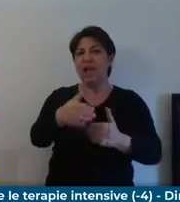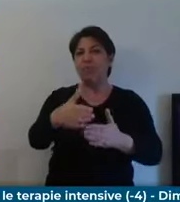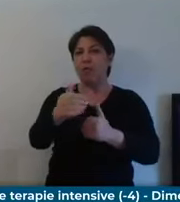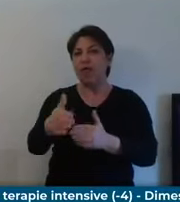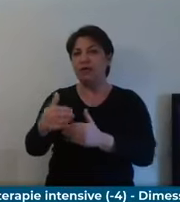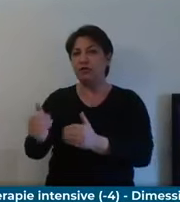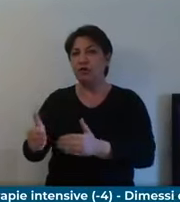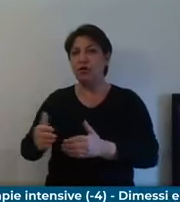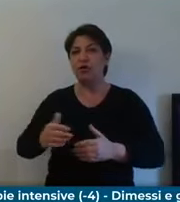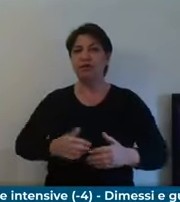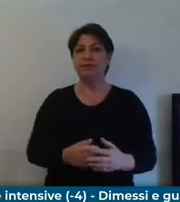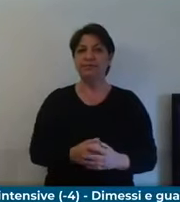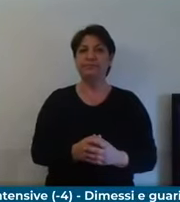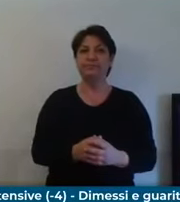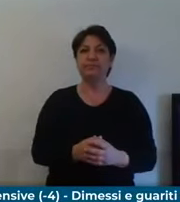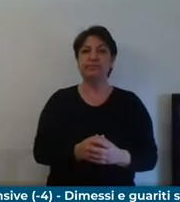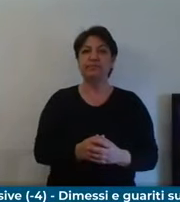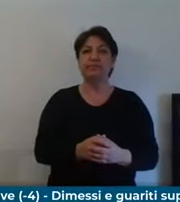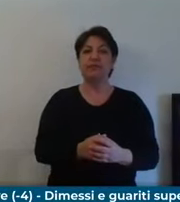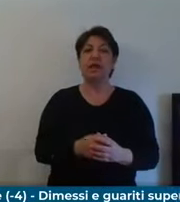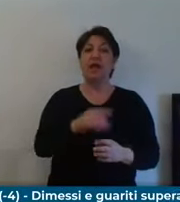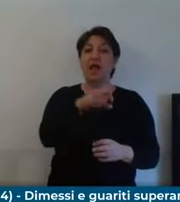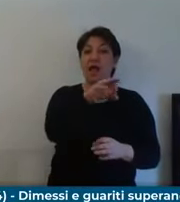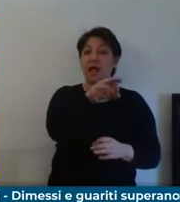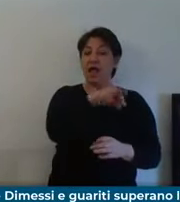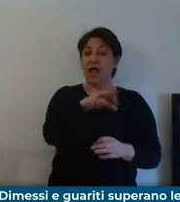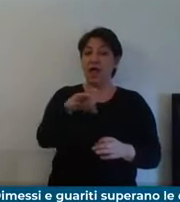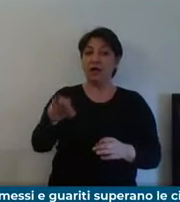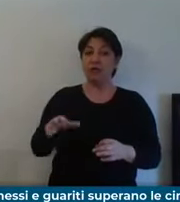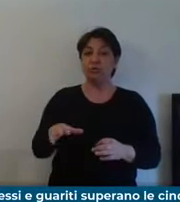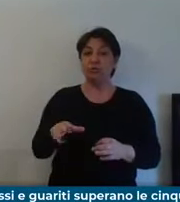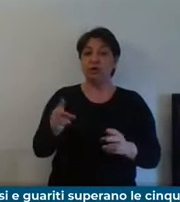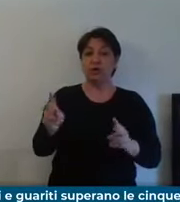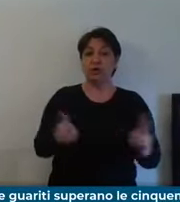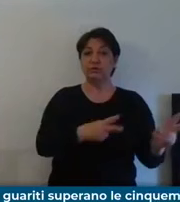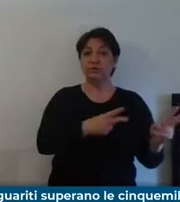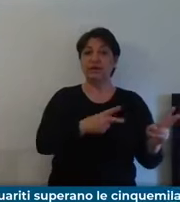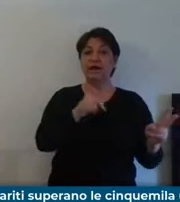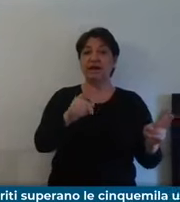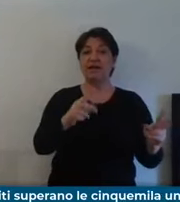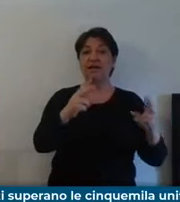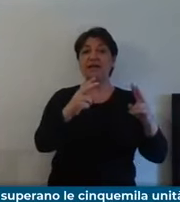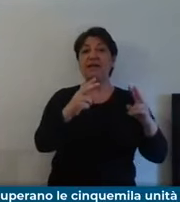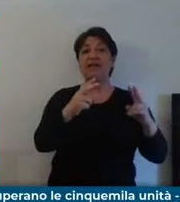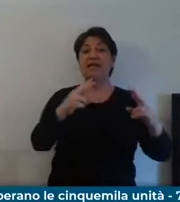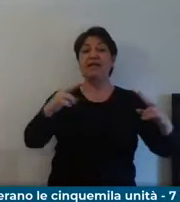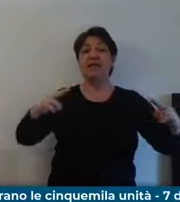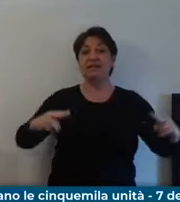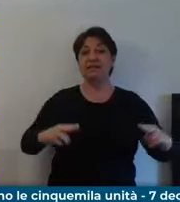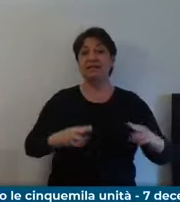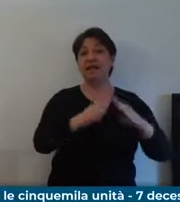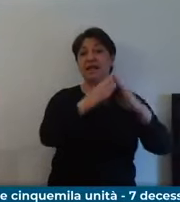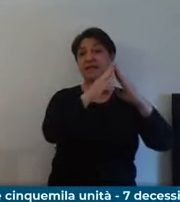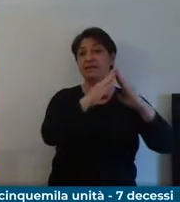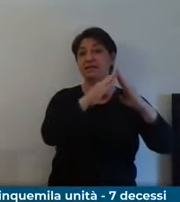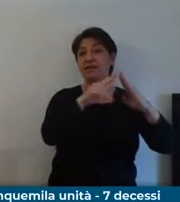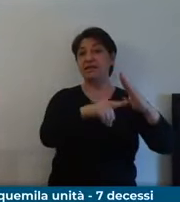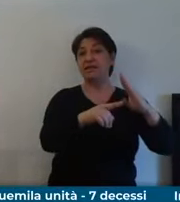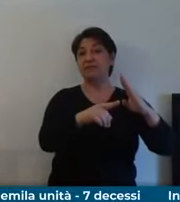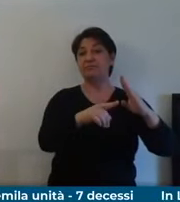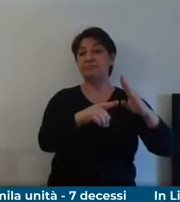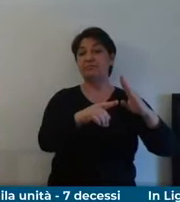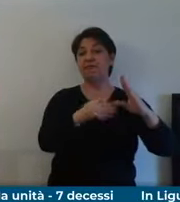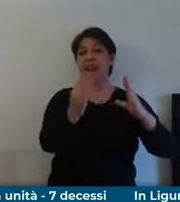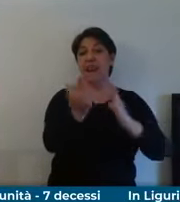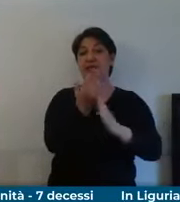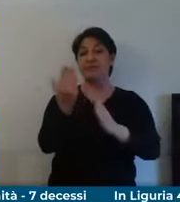le tende, quelle dell'accesso ai pronto soccorso, in altri invece sono state riposizionate. Queste sono delle scelte aziendali in